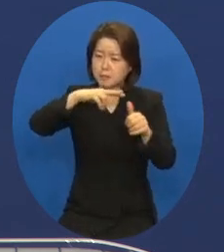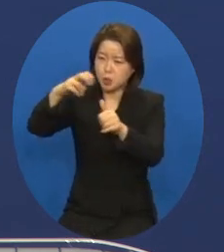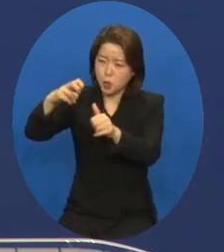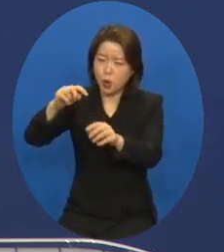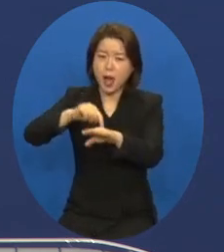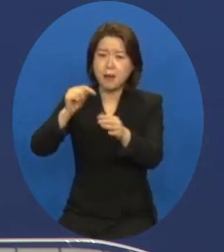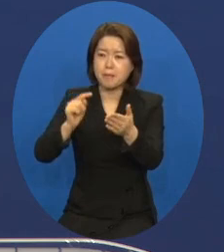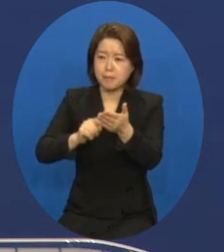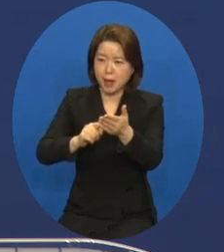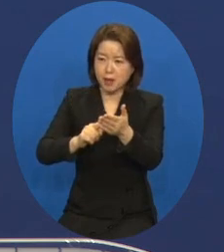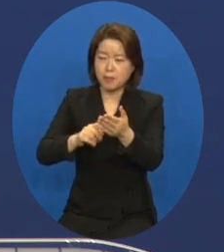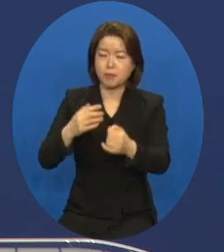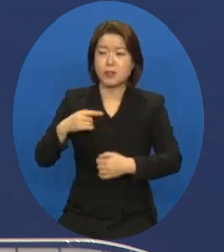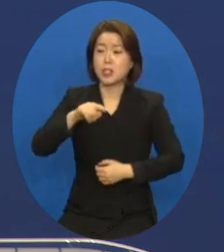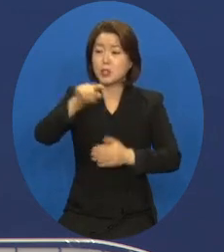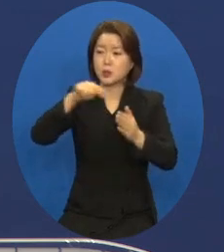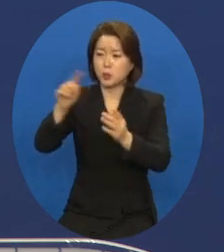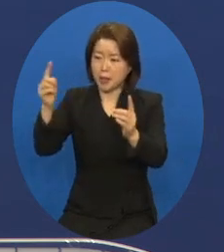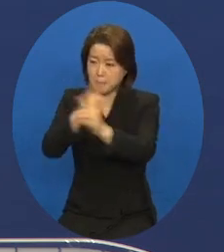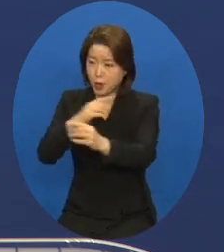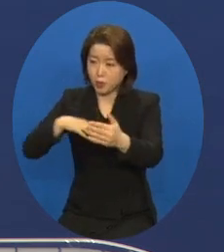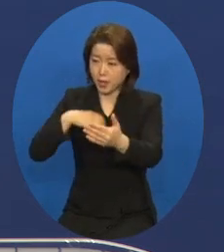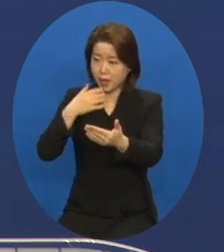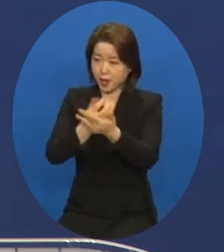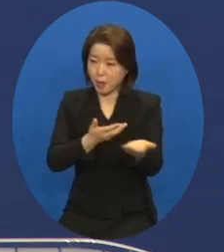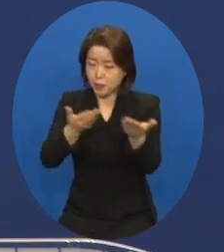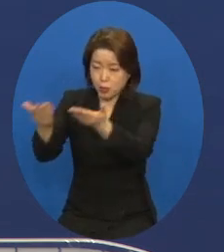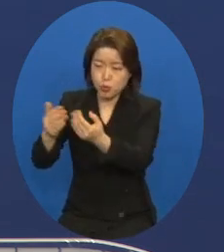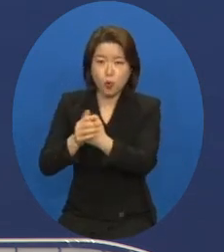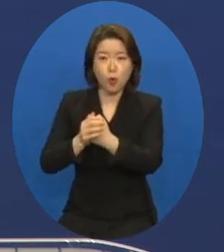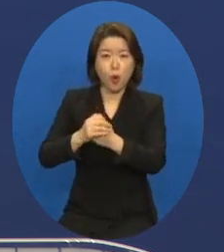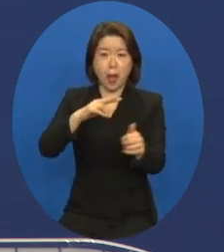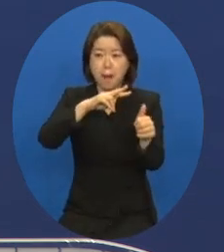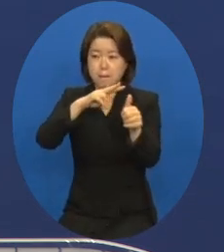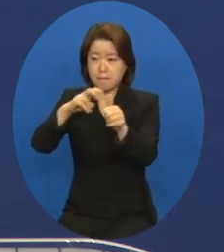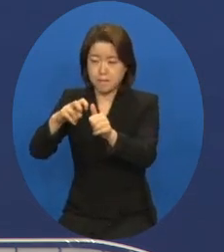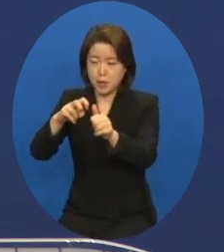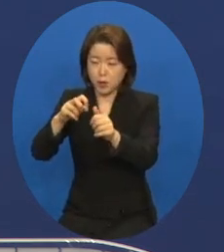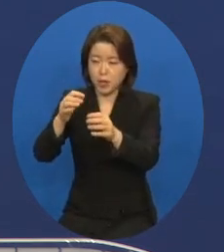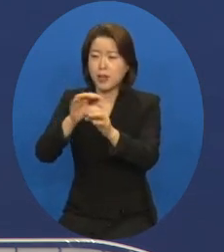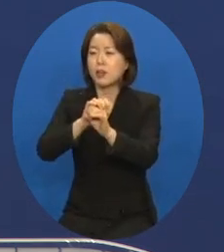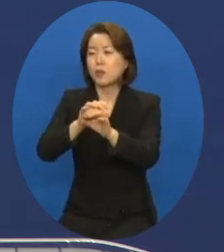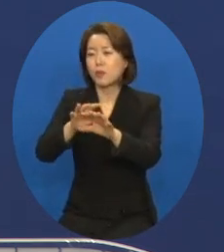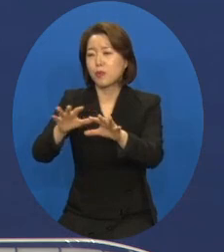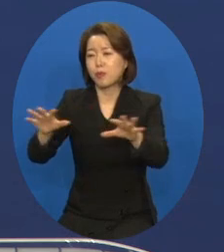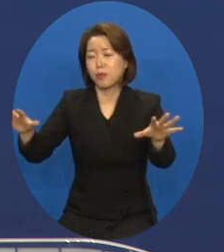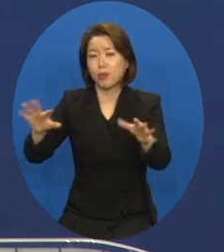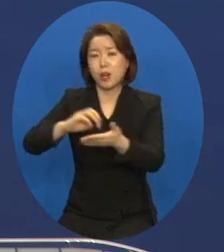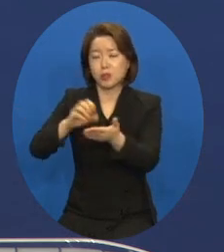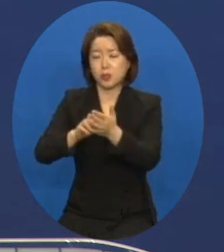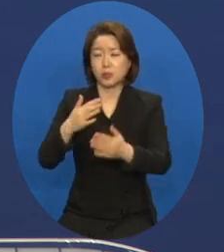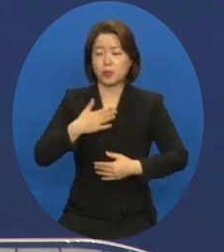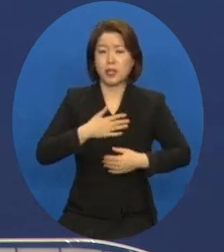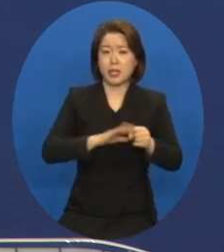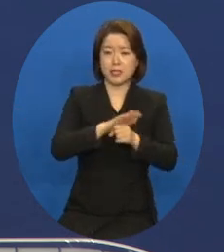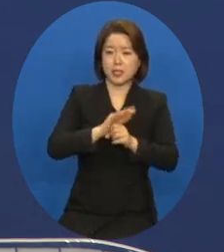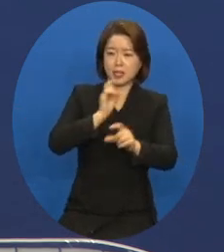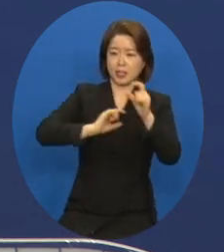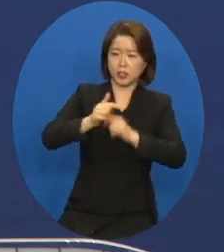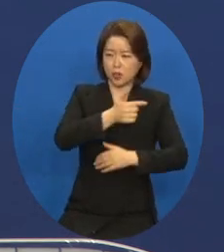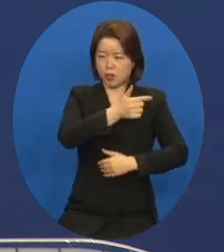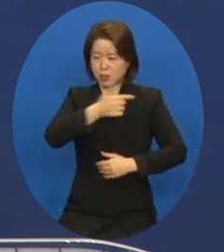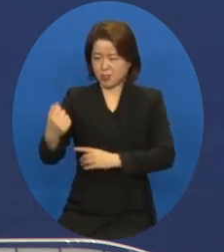감동을 안겨 저들이 미움의 줄을 스스로 풀어 놓을 정도로 나의 사랑이 큰